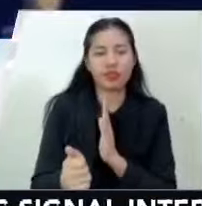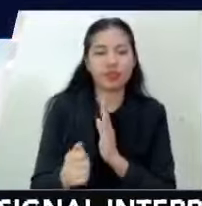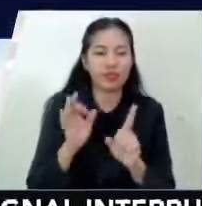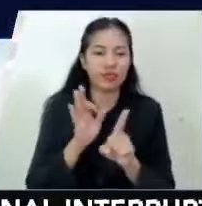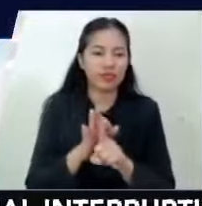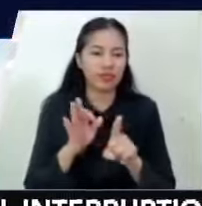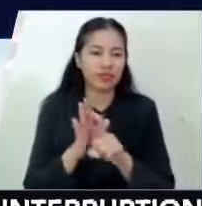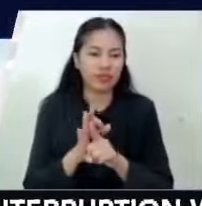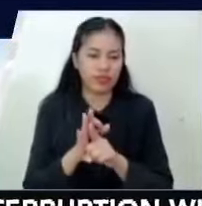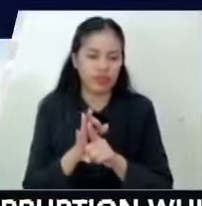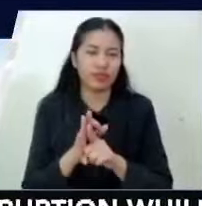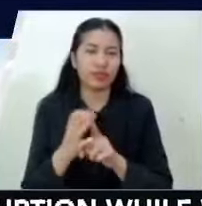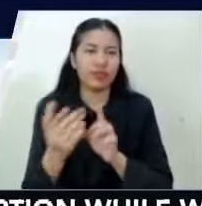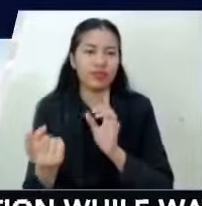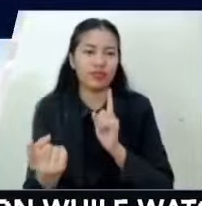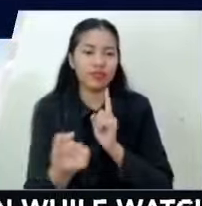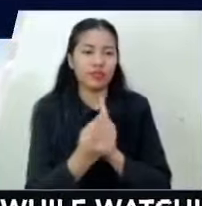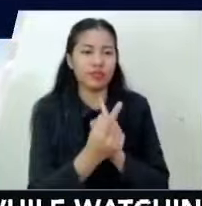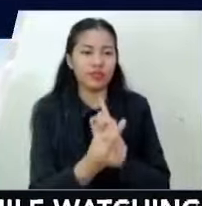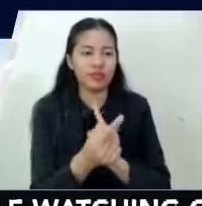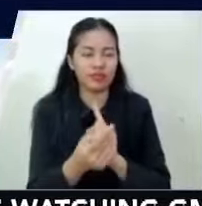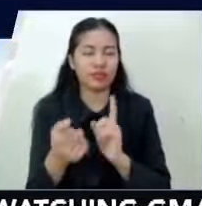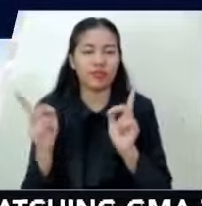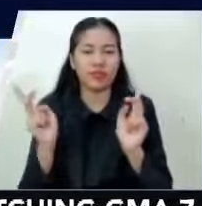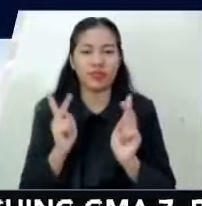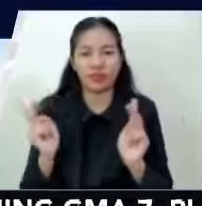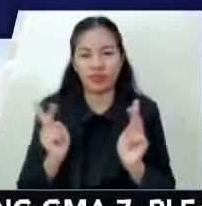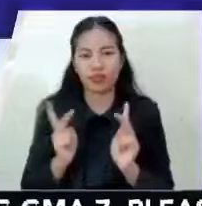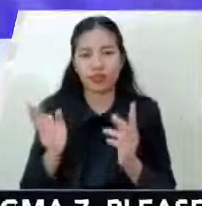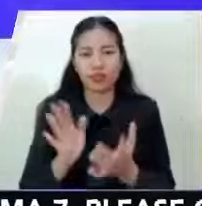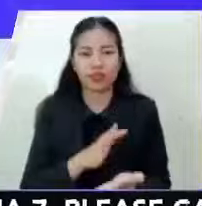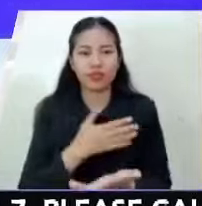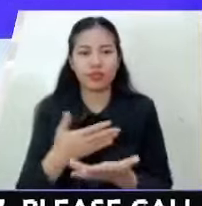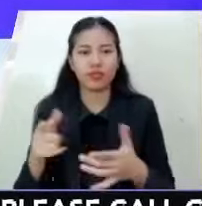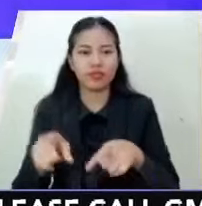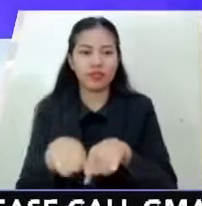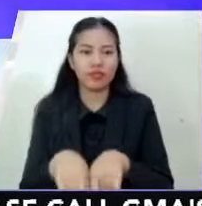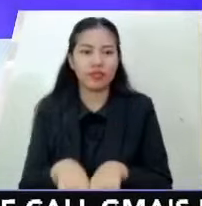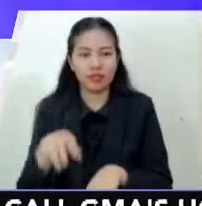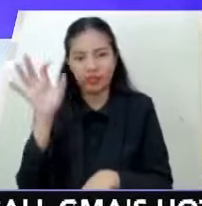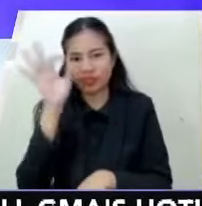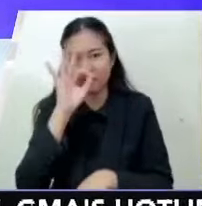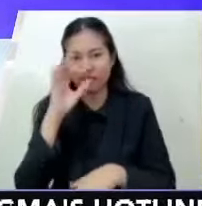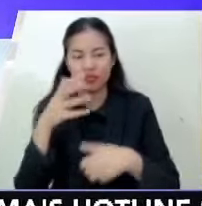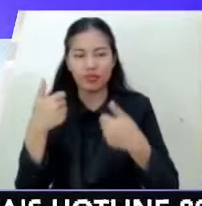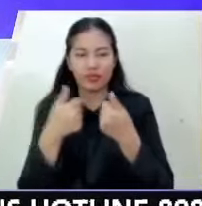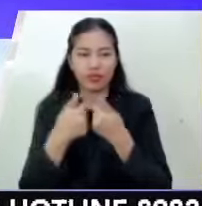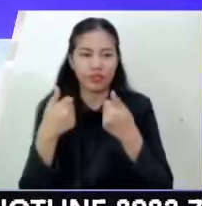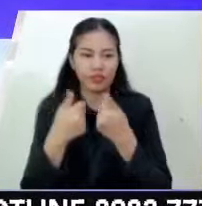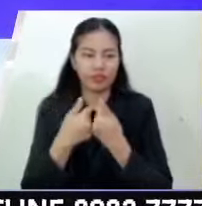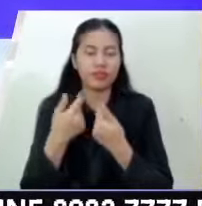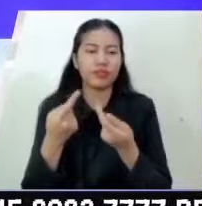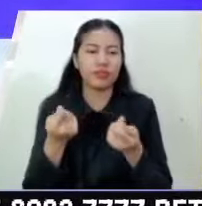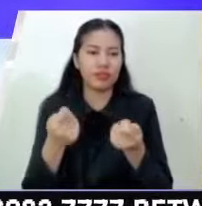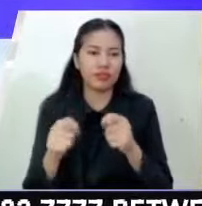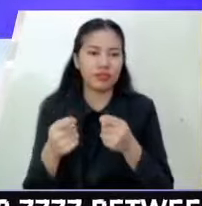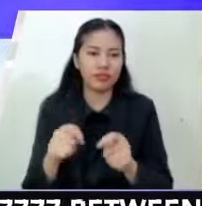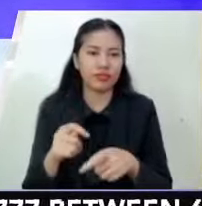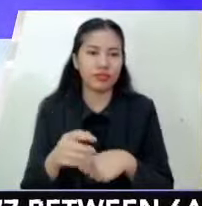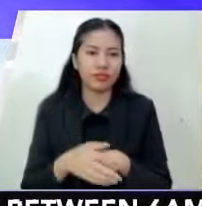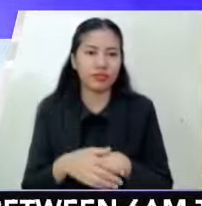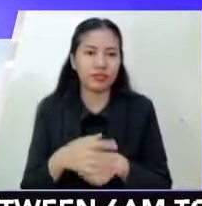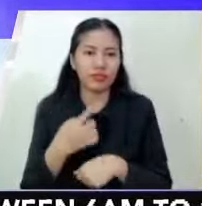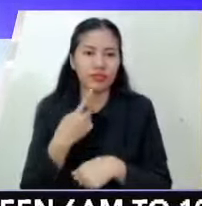sa nakakakilig na pangaharana, sumabak din si Opa sa classic Pinoy game na Sipa. Sabi ni Kyung-sik, masaya siya na makabalik